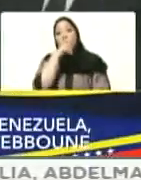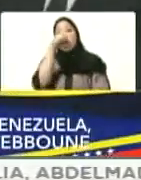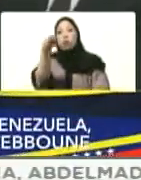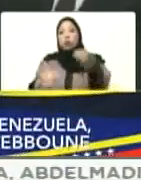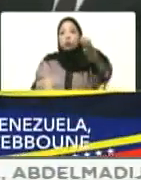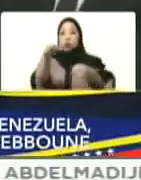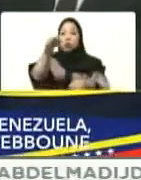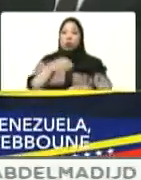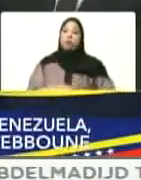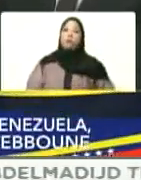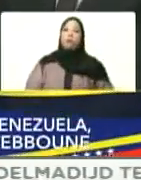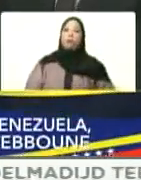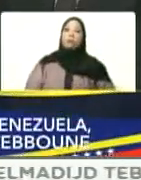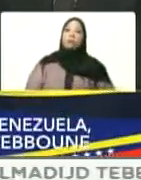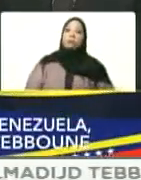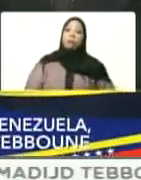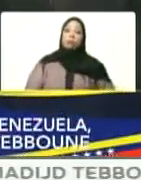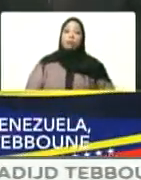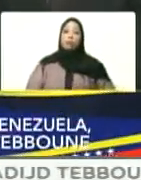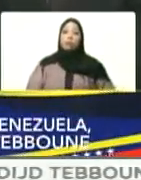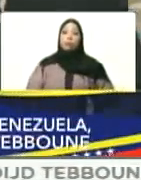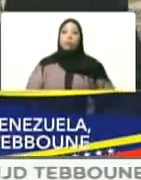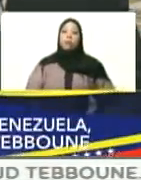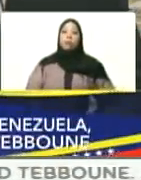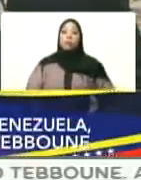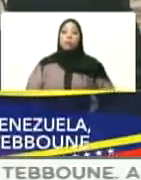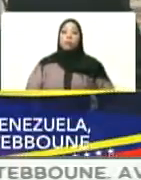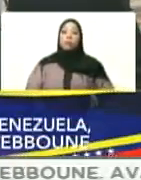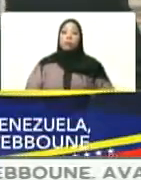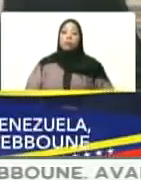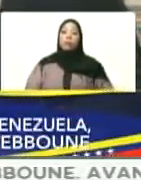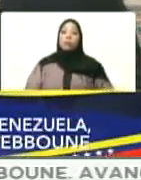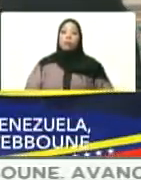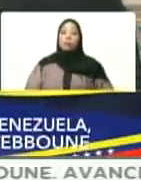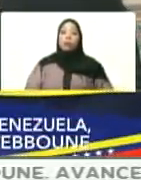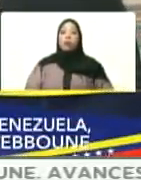Venezuela y الجزائر تشتركان في نضال